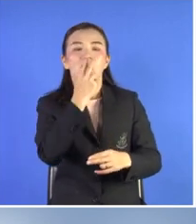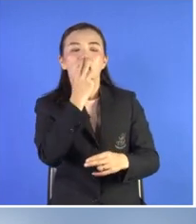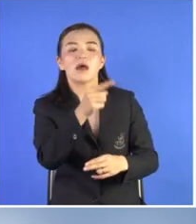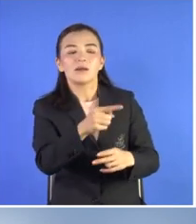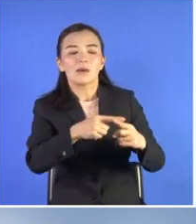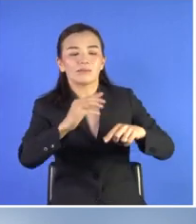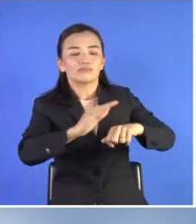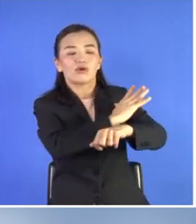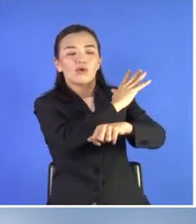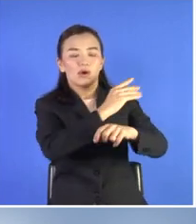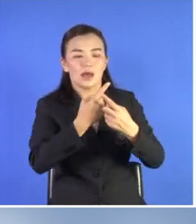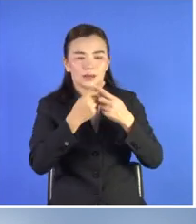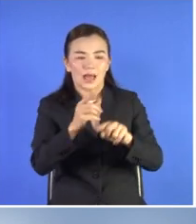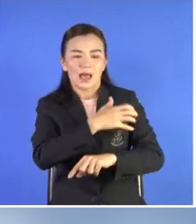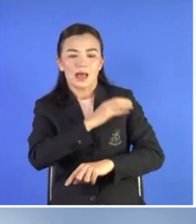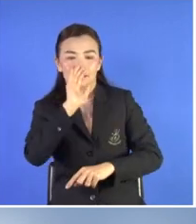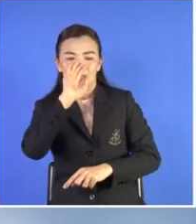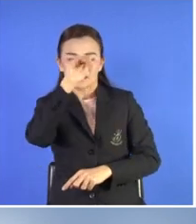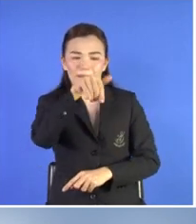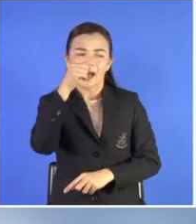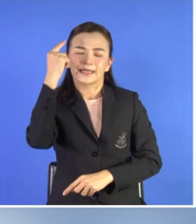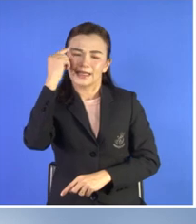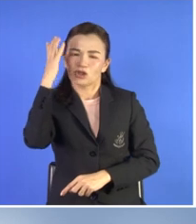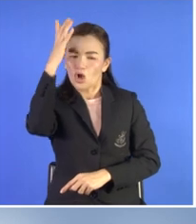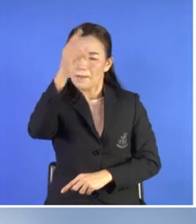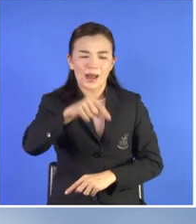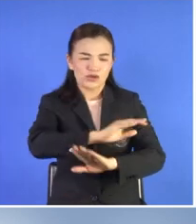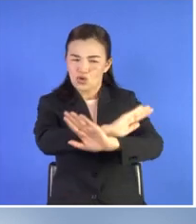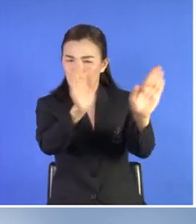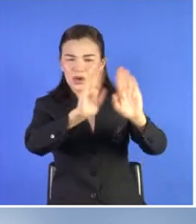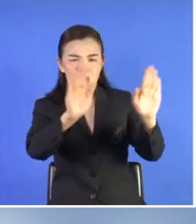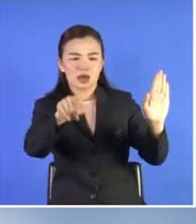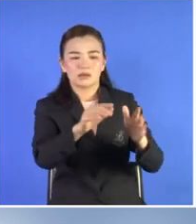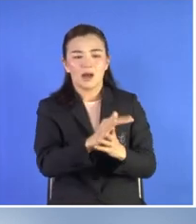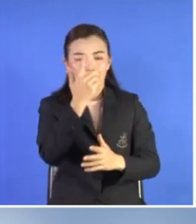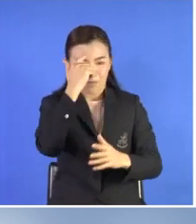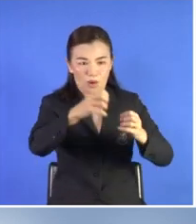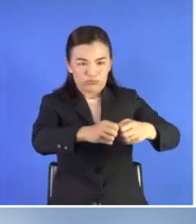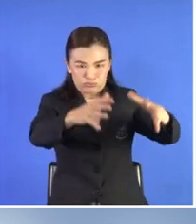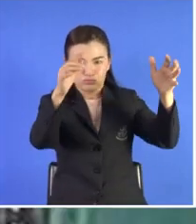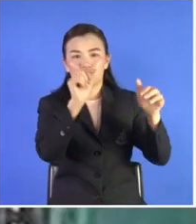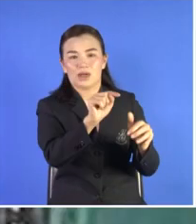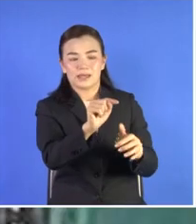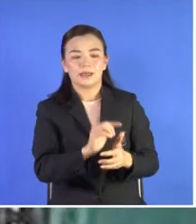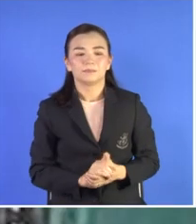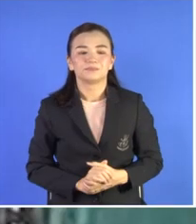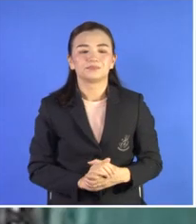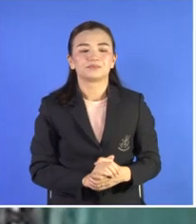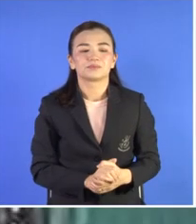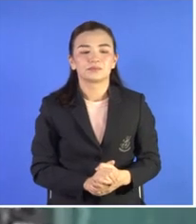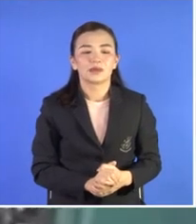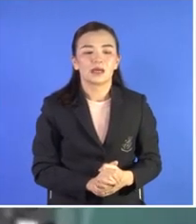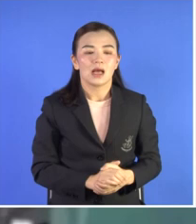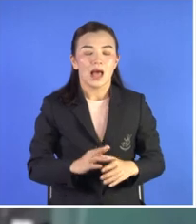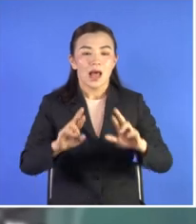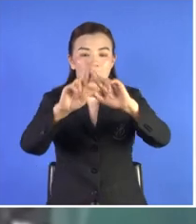บาลก็จะพิจารณาไม่ต่อใบอนุญาตให้นะครับหลังจากที่เกิดเหตุนี้ครับ แต่ว่าทางเจ้าของร้านลาบแถวนั้นนะคะเข